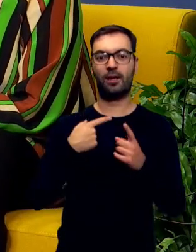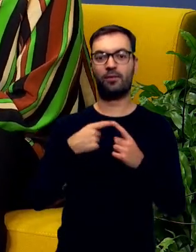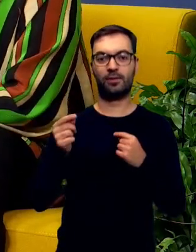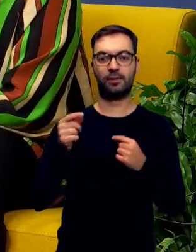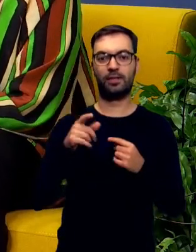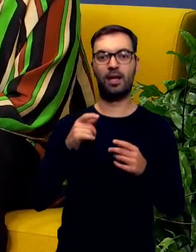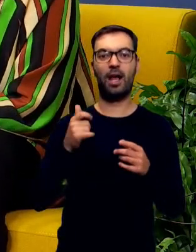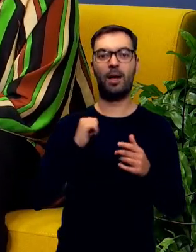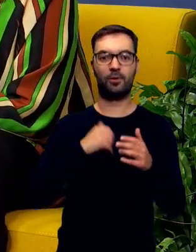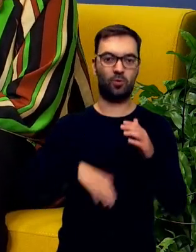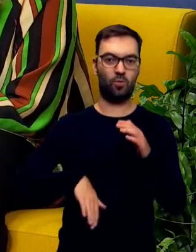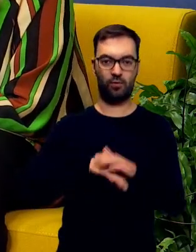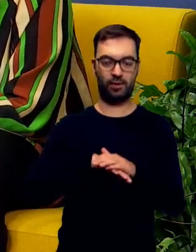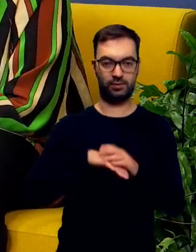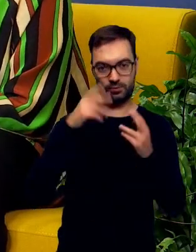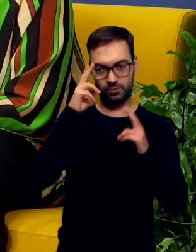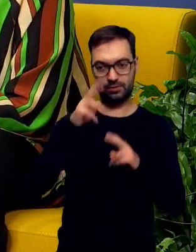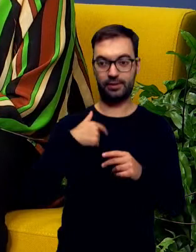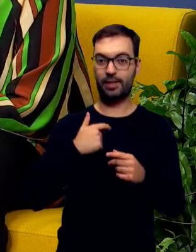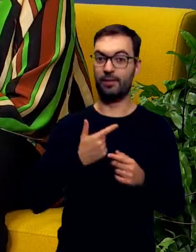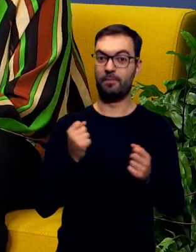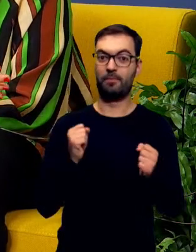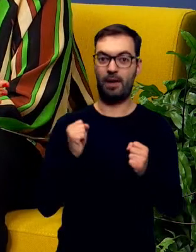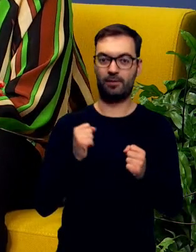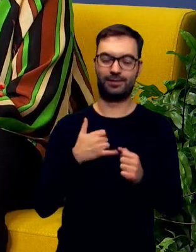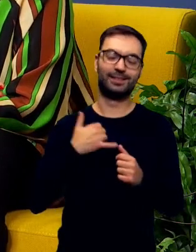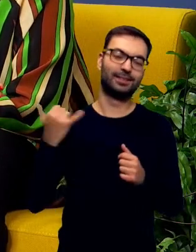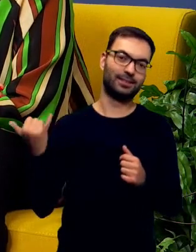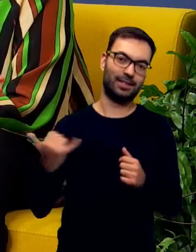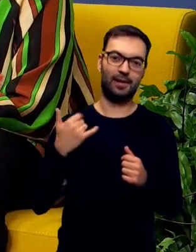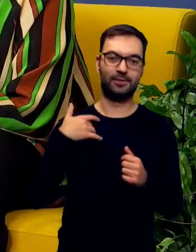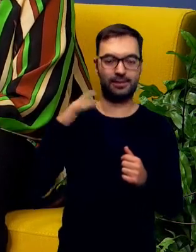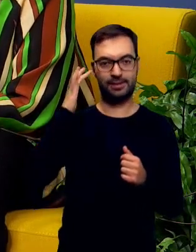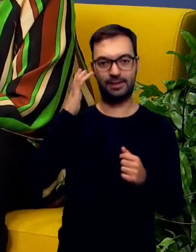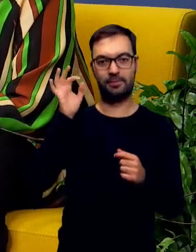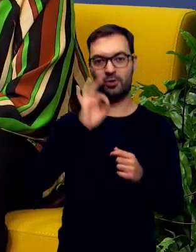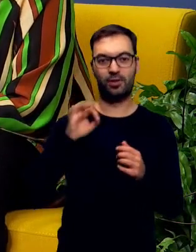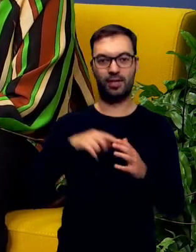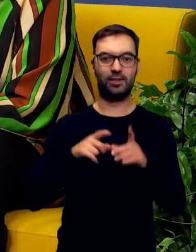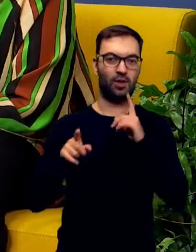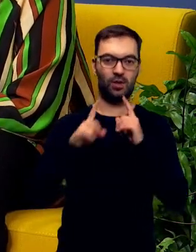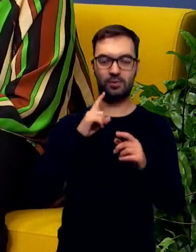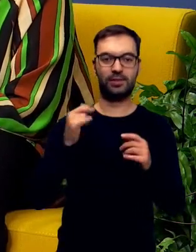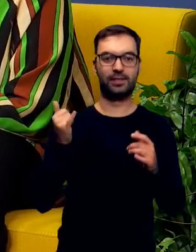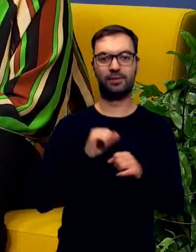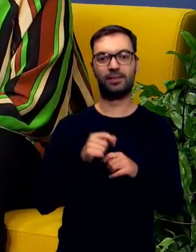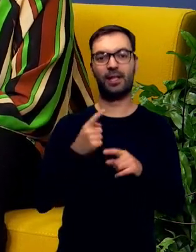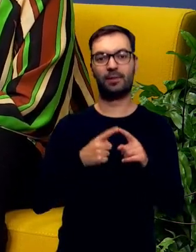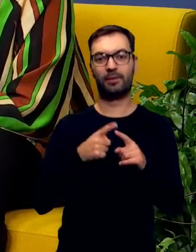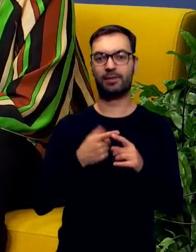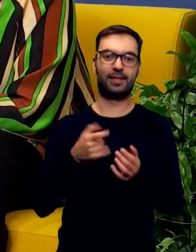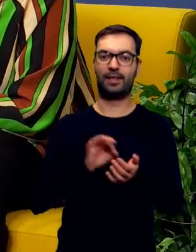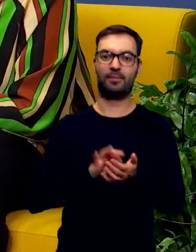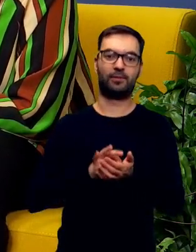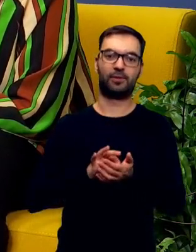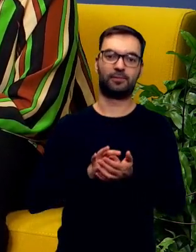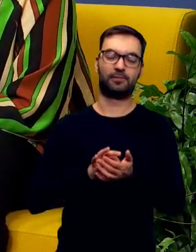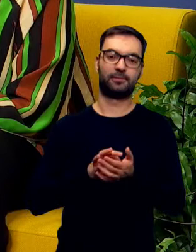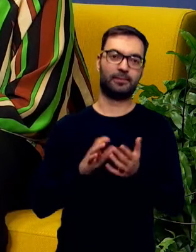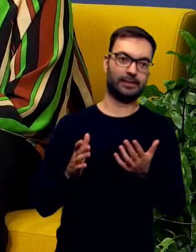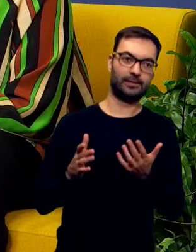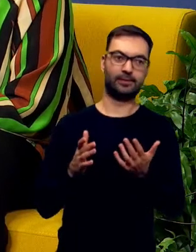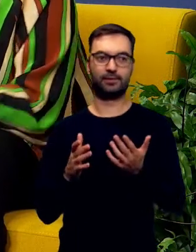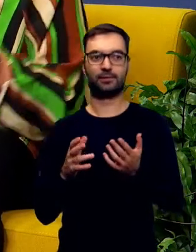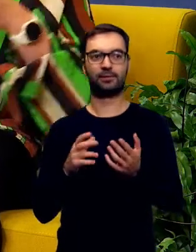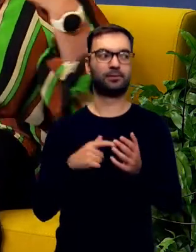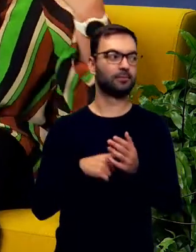do autoryzacji, to bałam się trochę i zawsze przy okazji takich rozmów jest ten element niepewności